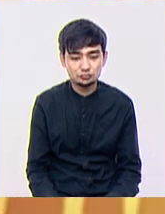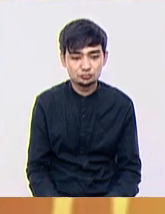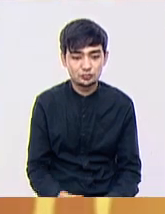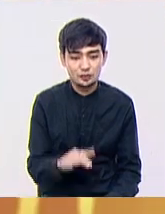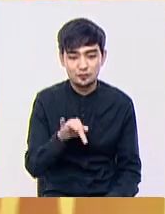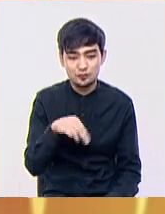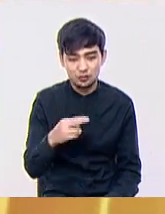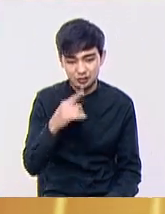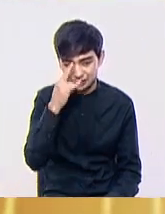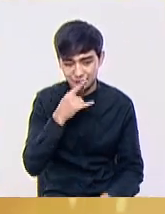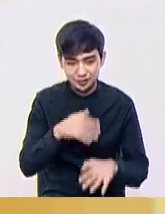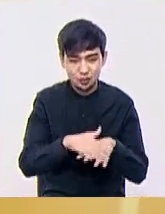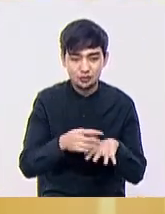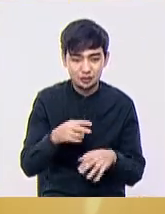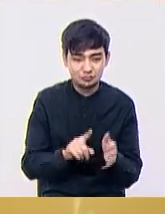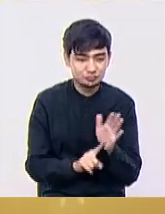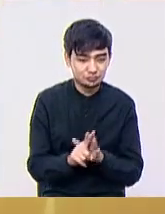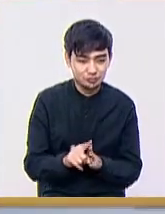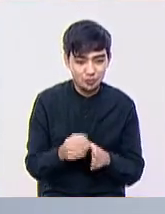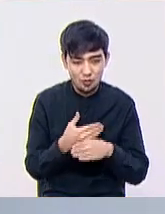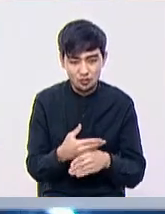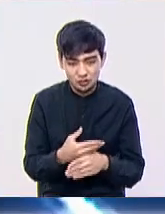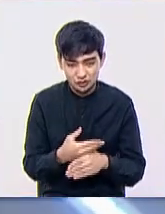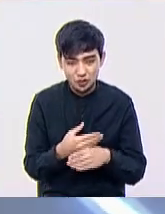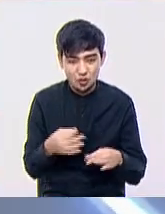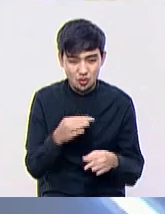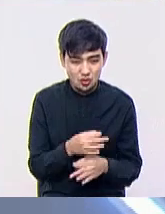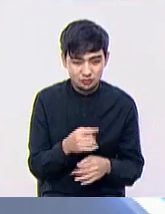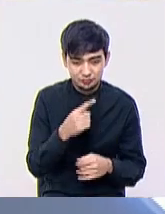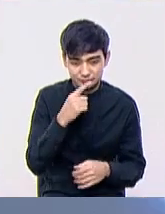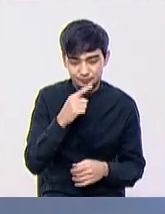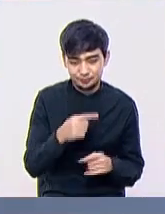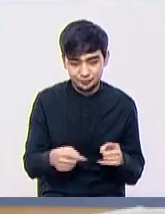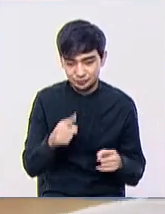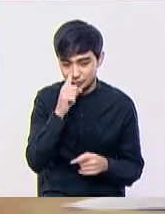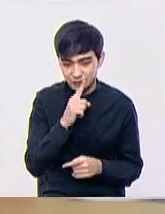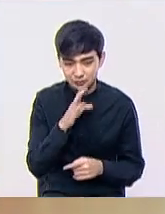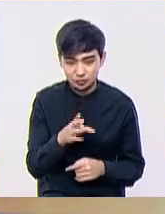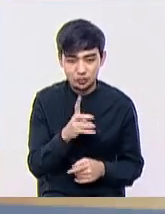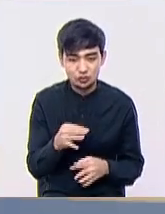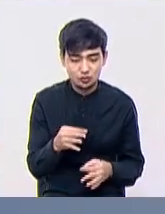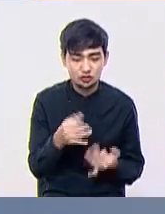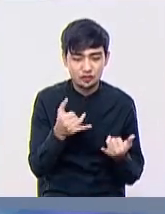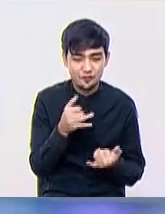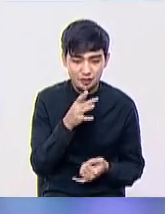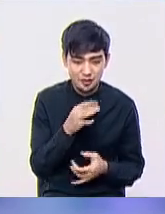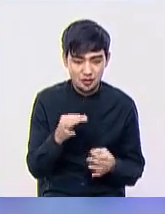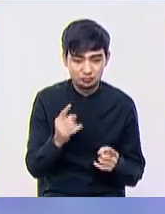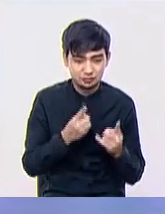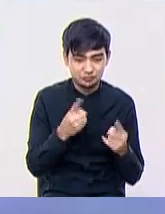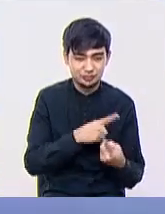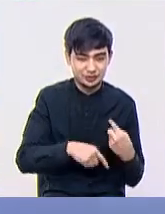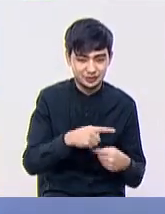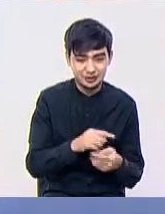Фонд «Казахстан Халкына» приступит к оказанию благотворительной помощи в течение месяца. На данный момент в организацию от крупных